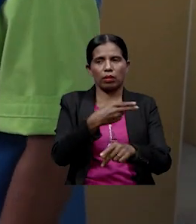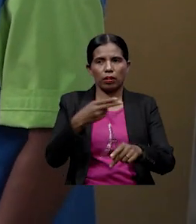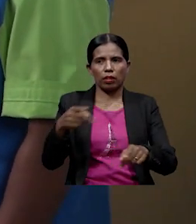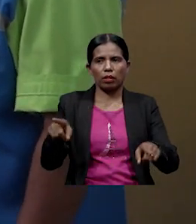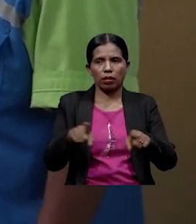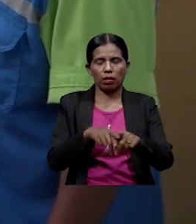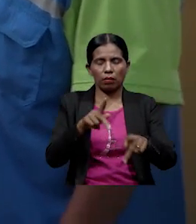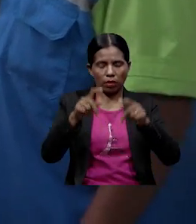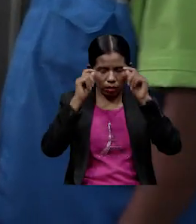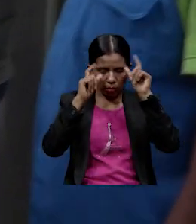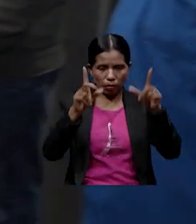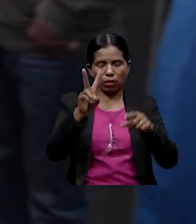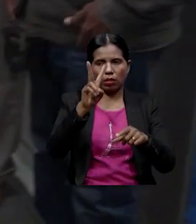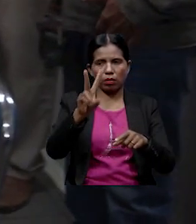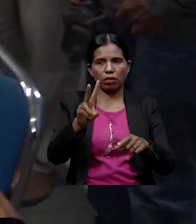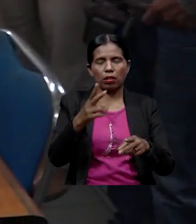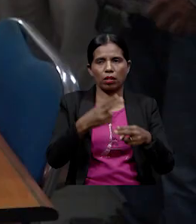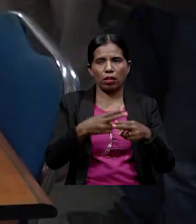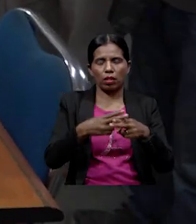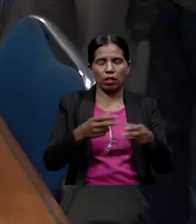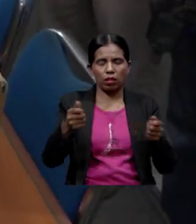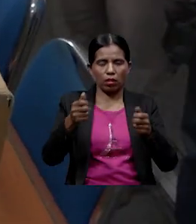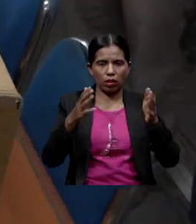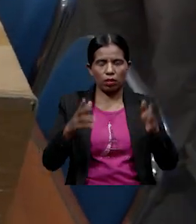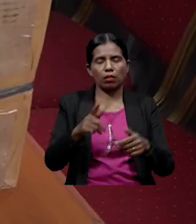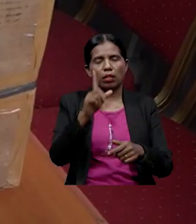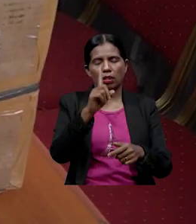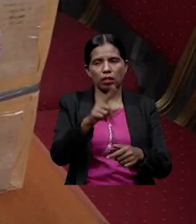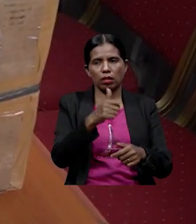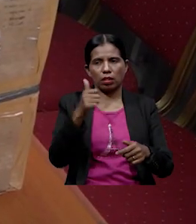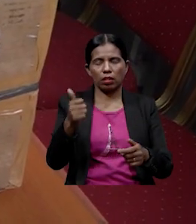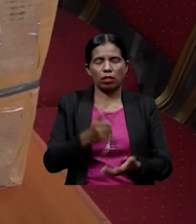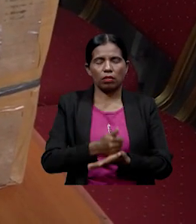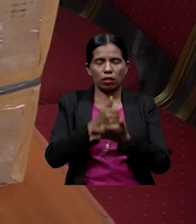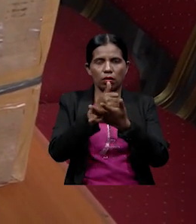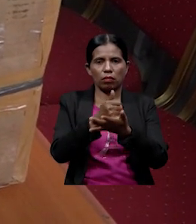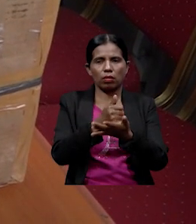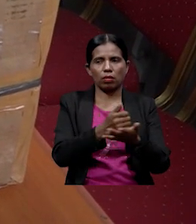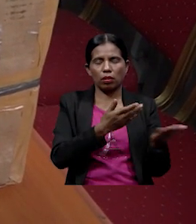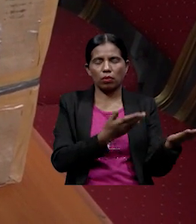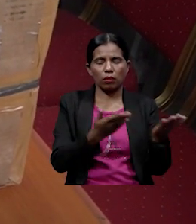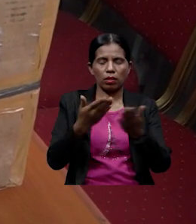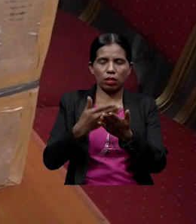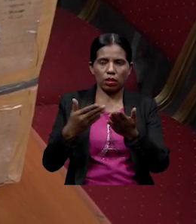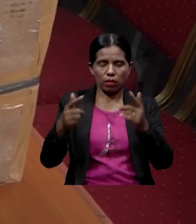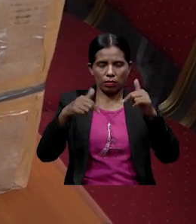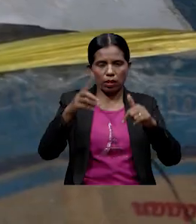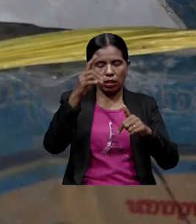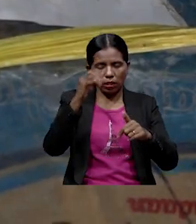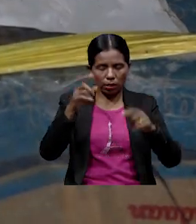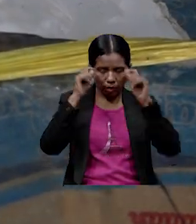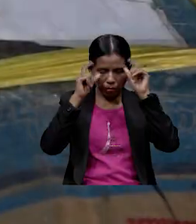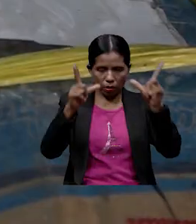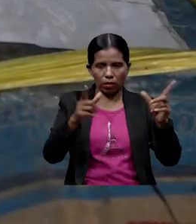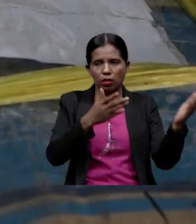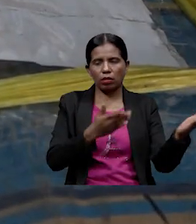si de daun Timor Uang na Ingrua ida nudar motorista no ida seluk nudar agensia ba importasaun sasan sira mai dili Timor Leste ho di